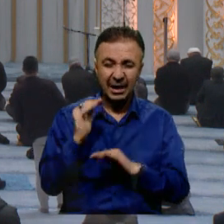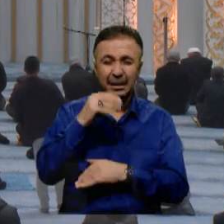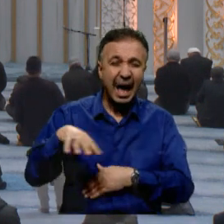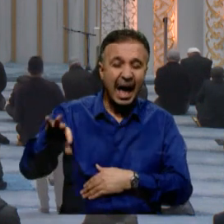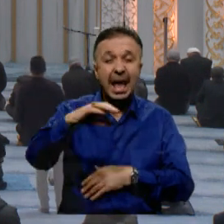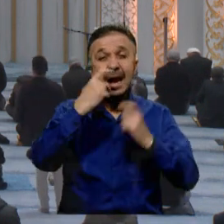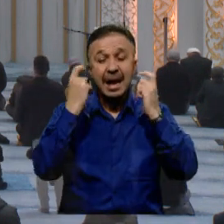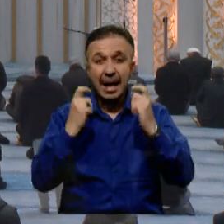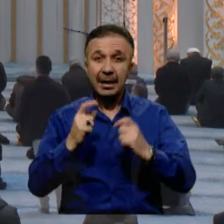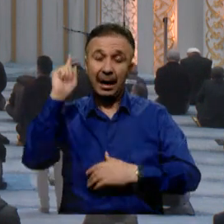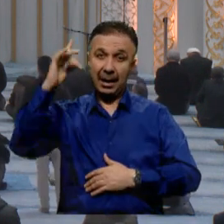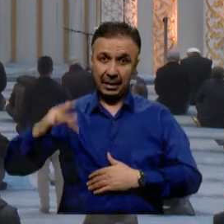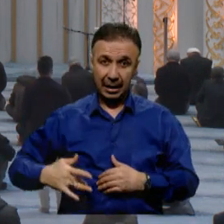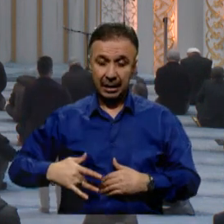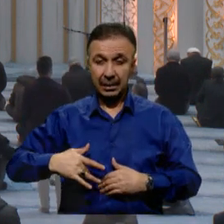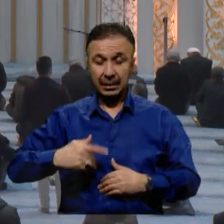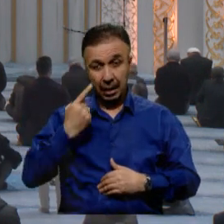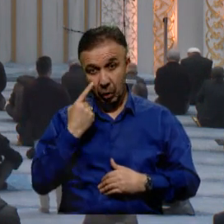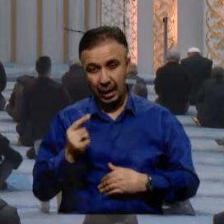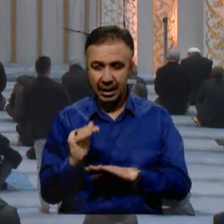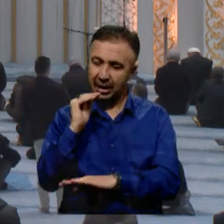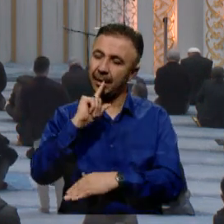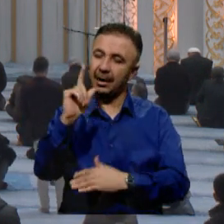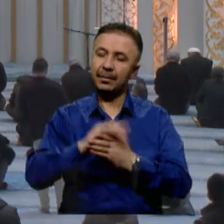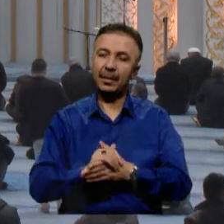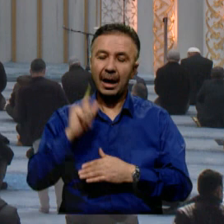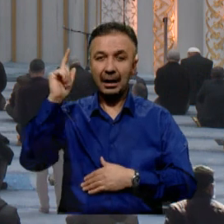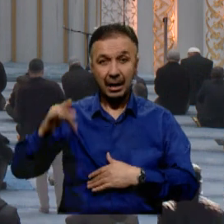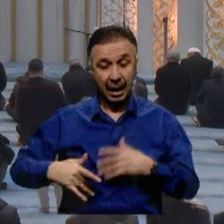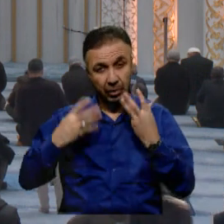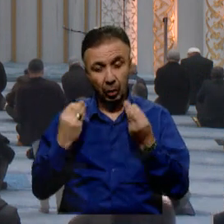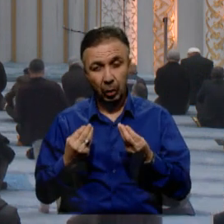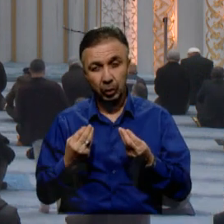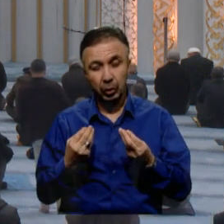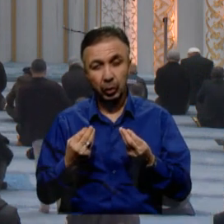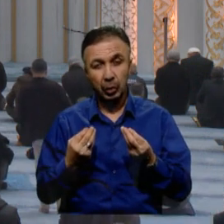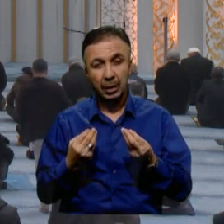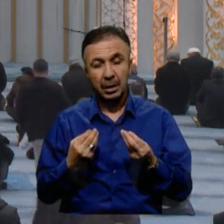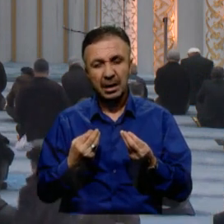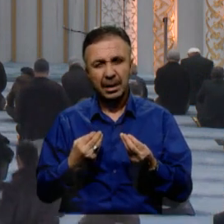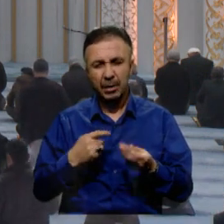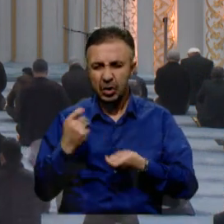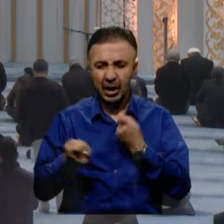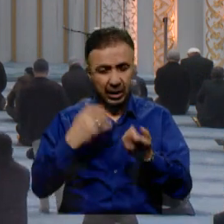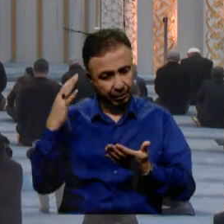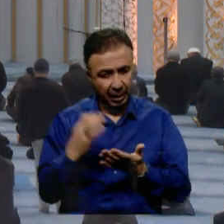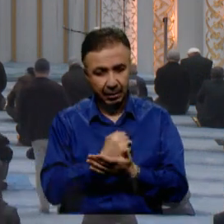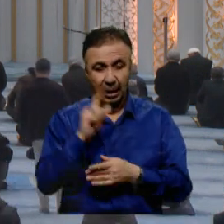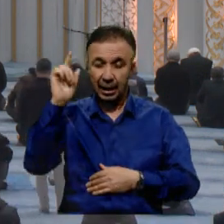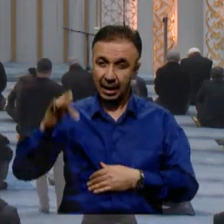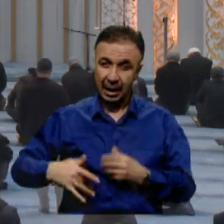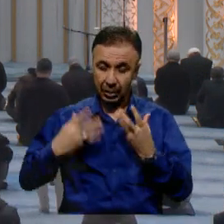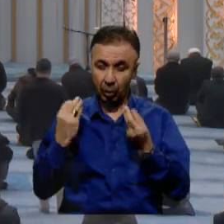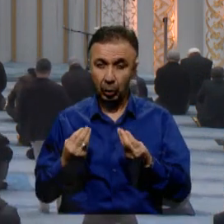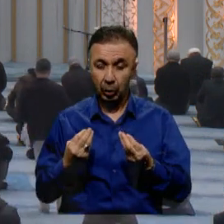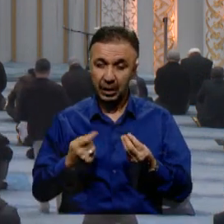kardeşlerim, Allah'ın rızasına göre yaşamaktır. Allah'ın razı olduğu şekilde kazanmak, Allah'ın razı olduğu şekilde